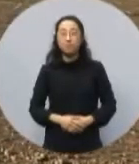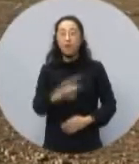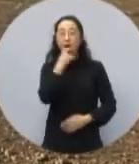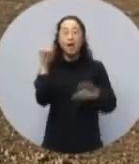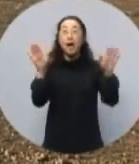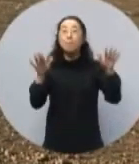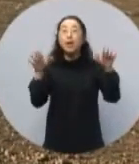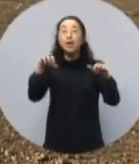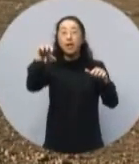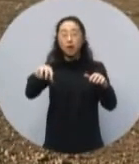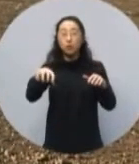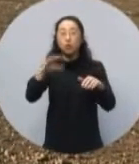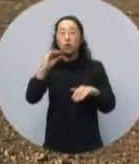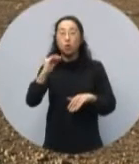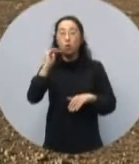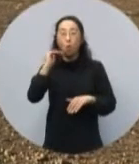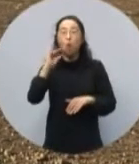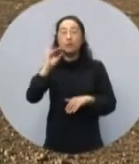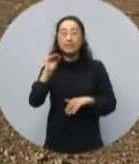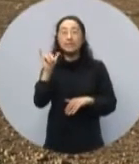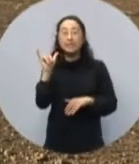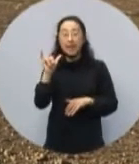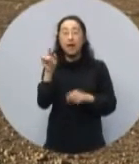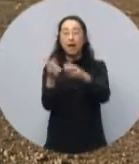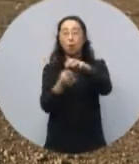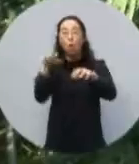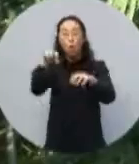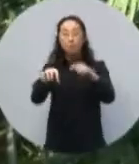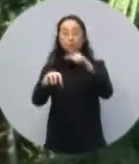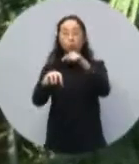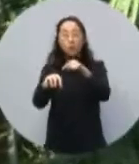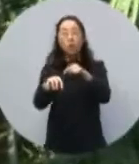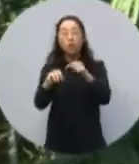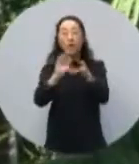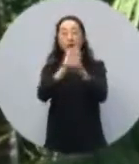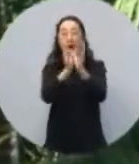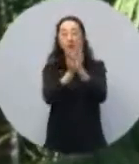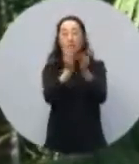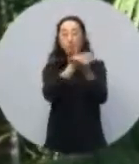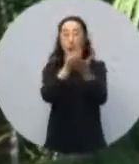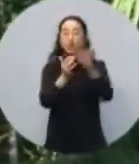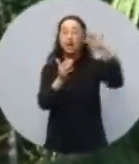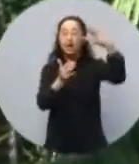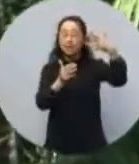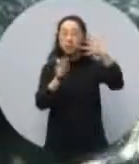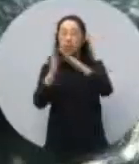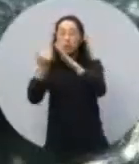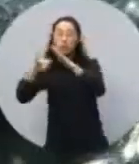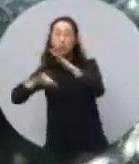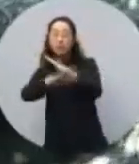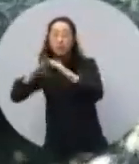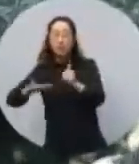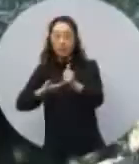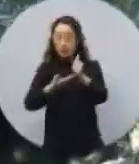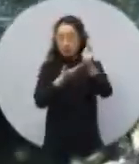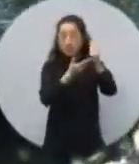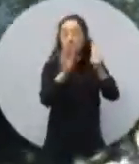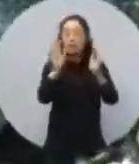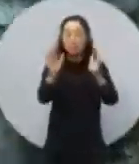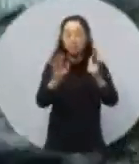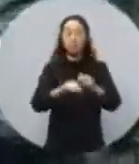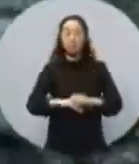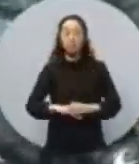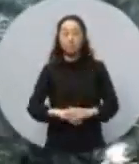赤羽にあるこちや農園、こちらでは8種類のスイートピーをご家族で栽培しています。